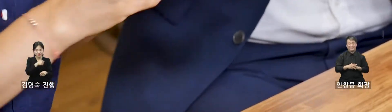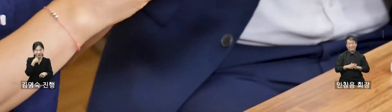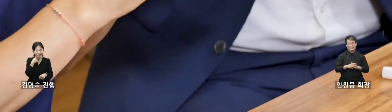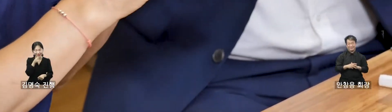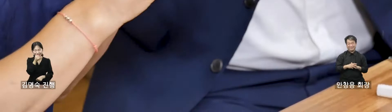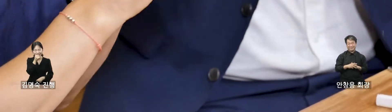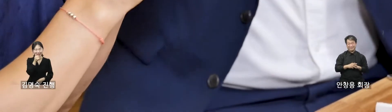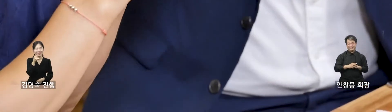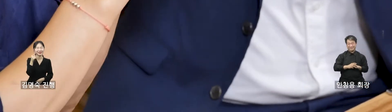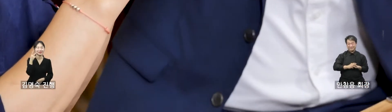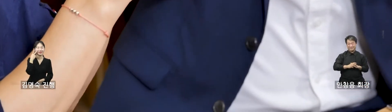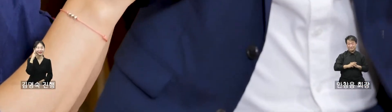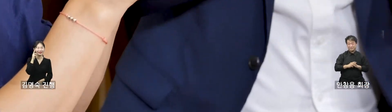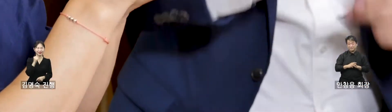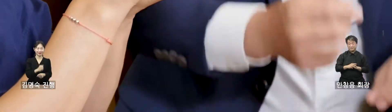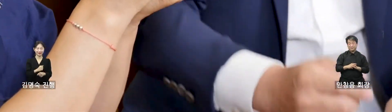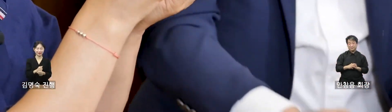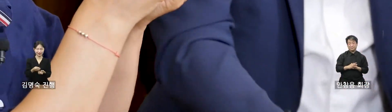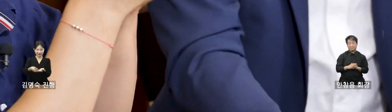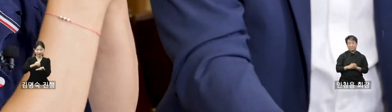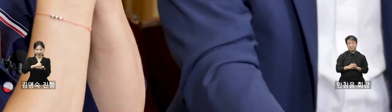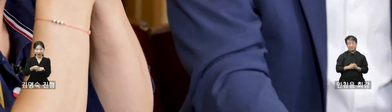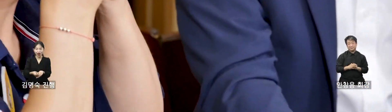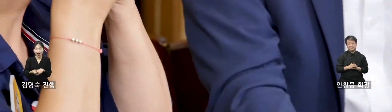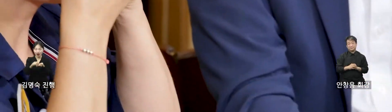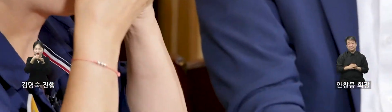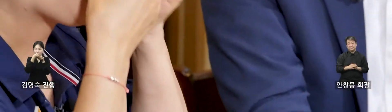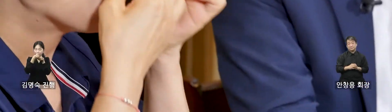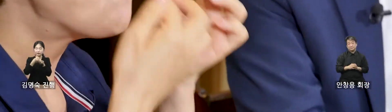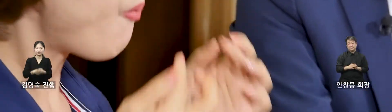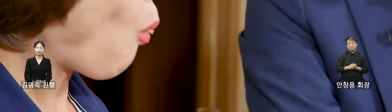방법이. 예. 자, 맛을 보겠습니다.